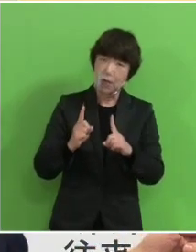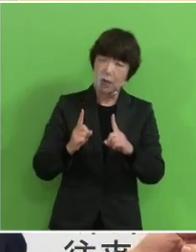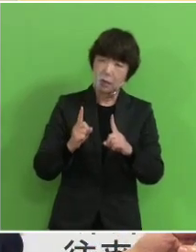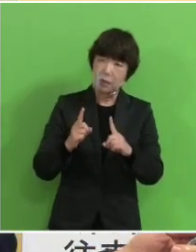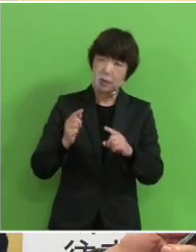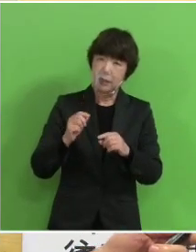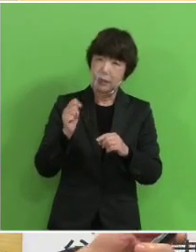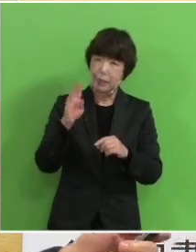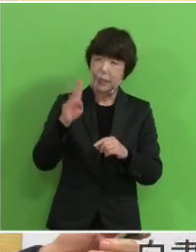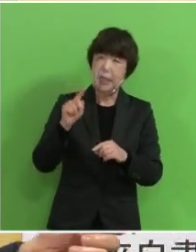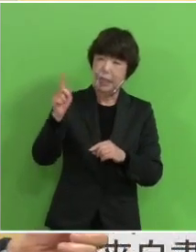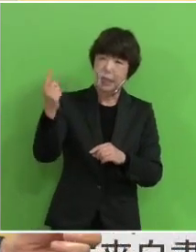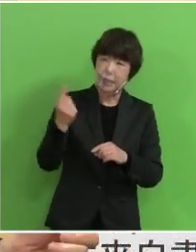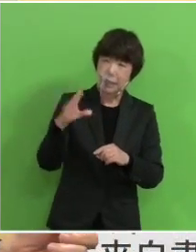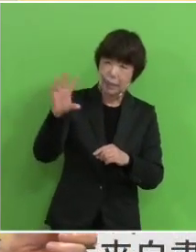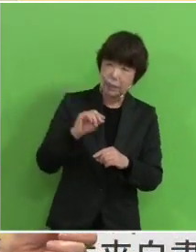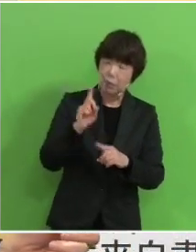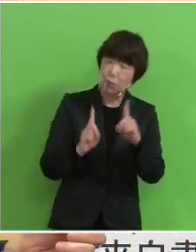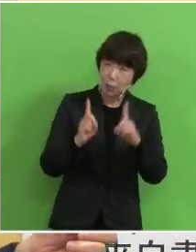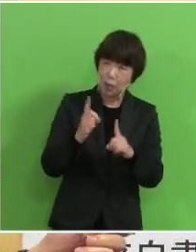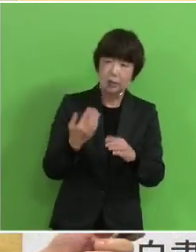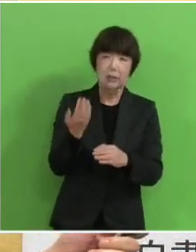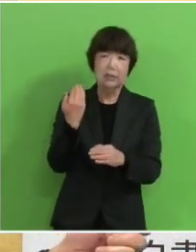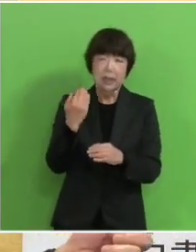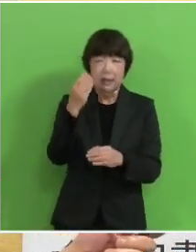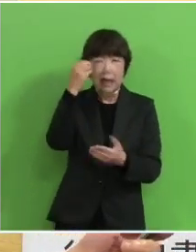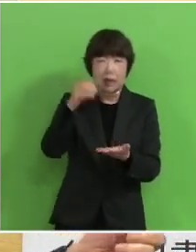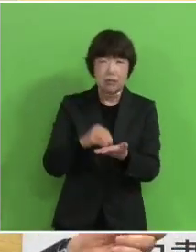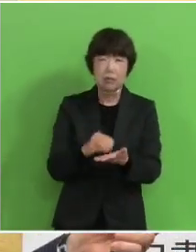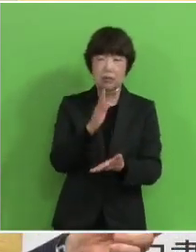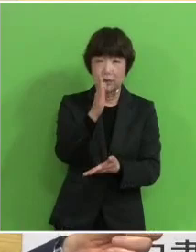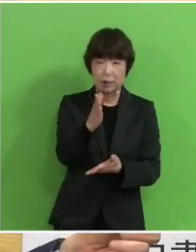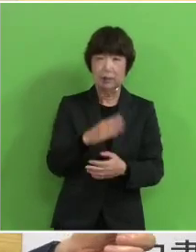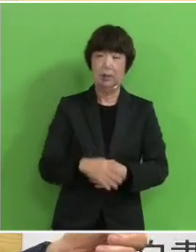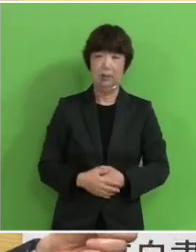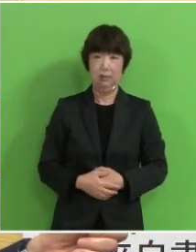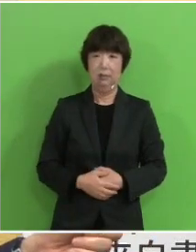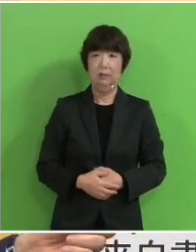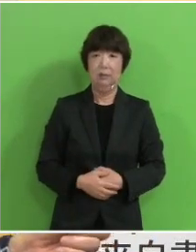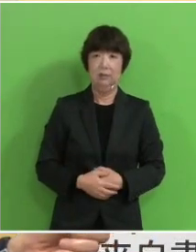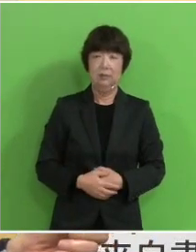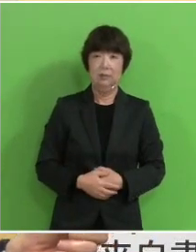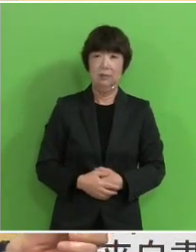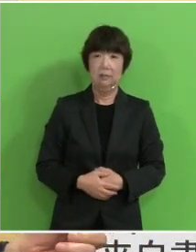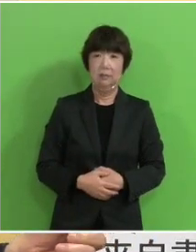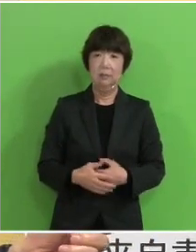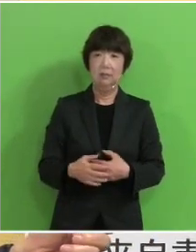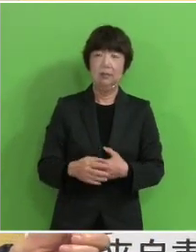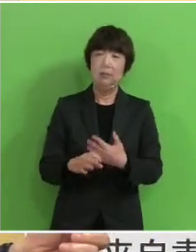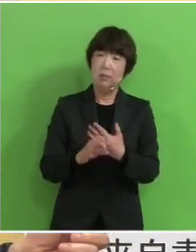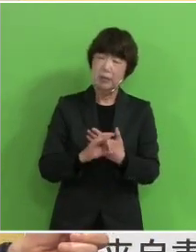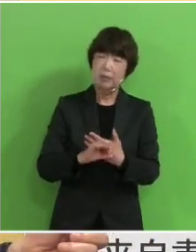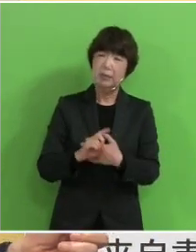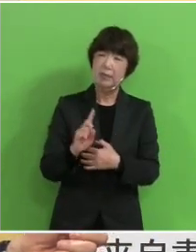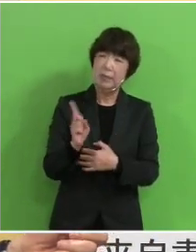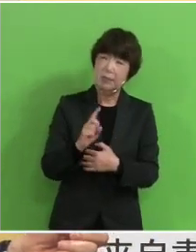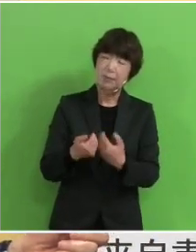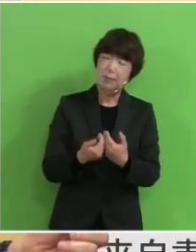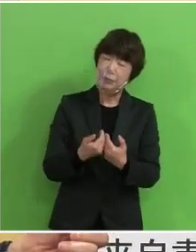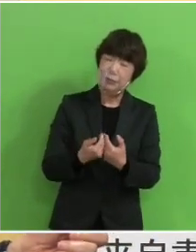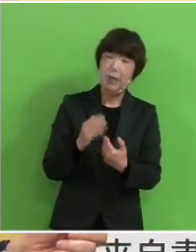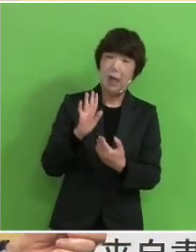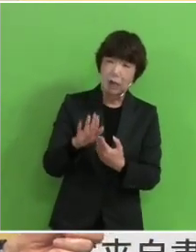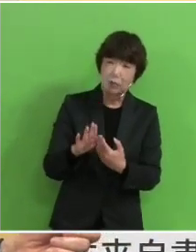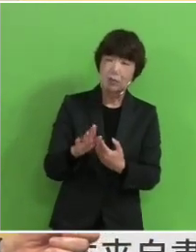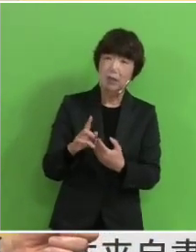かどうかこういったことを事前に確認をしてくださいそして何らかの家がある場合